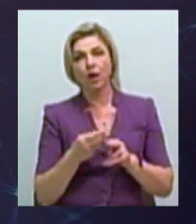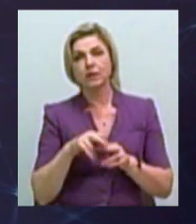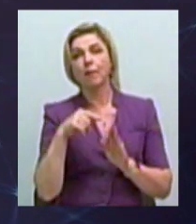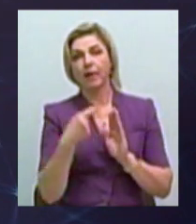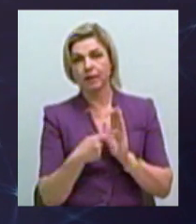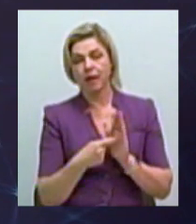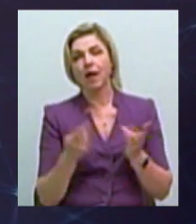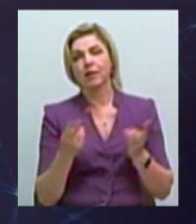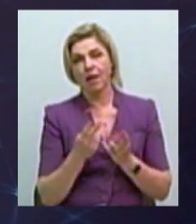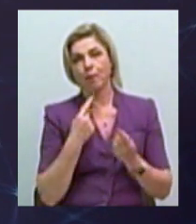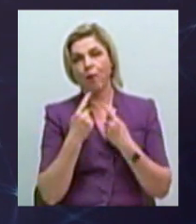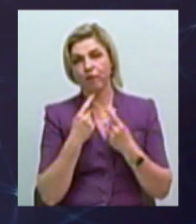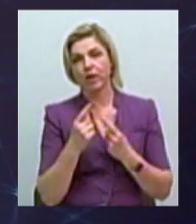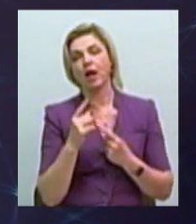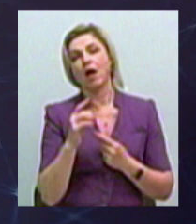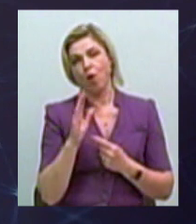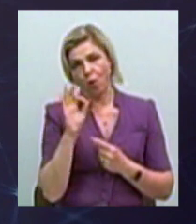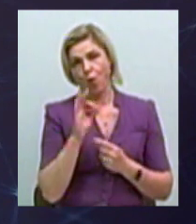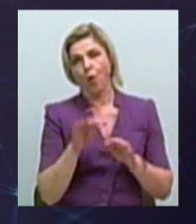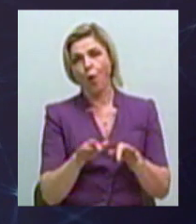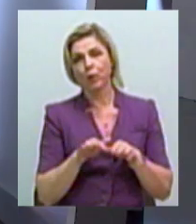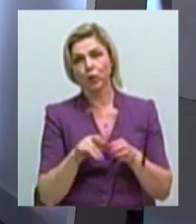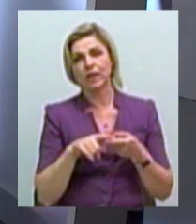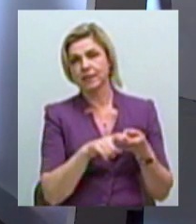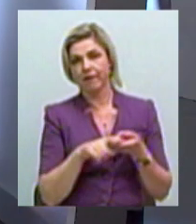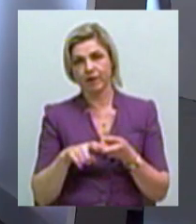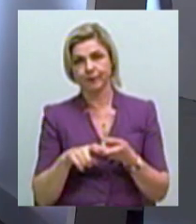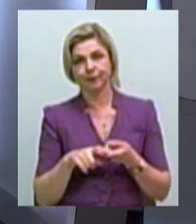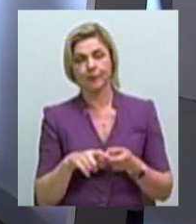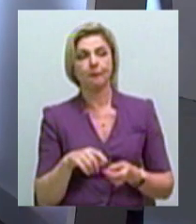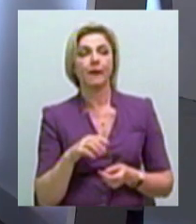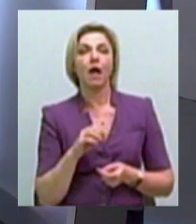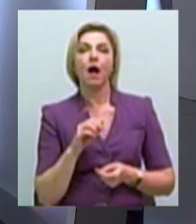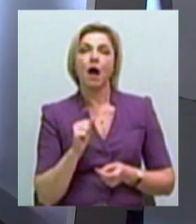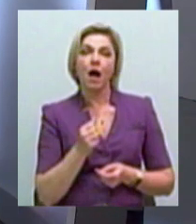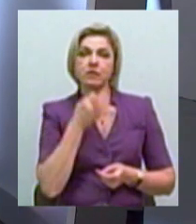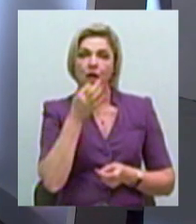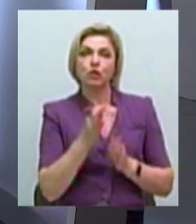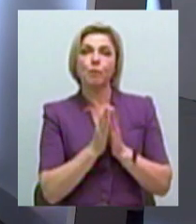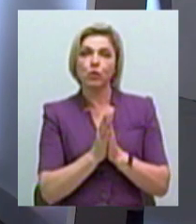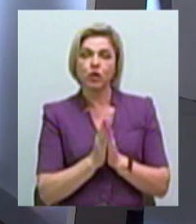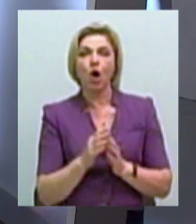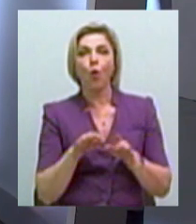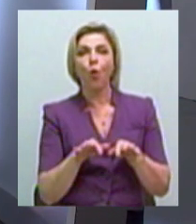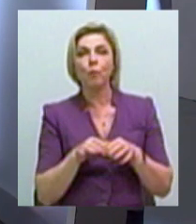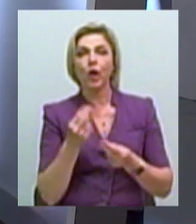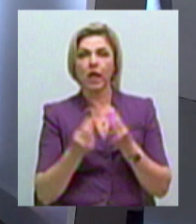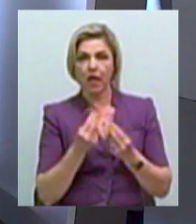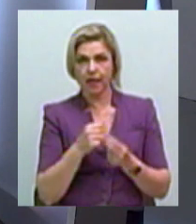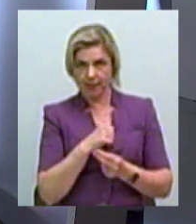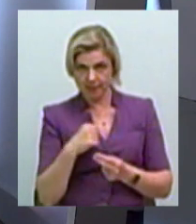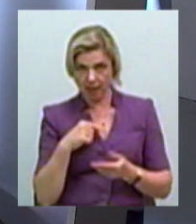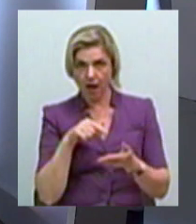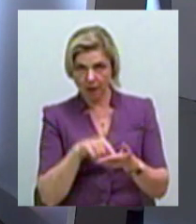у рамках комп'ютерної залежності. А скажіть, будь ласка, Тетяна, комп'ютерні ігри самі по собі викликають агресію у підлітків? Чи справа